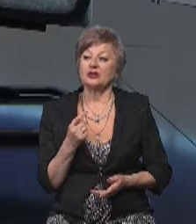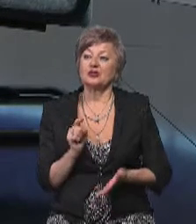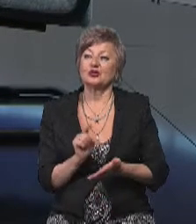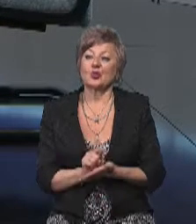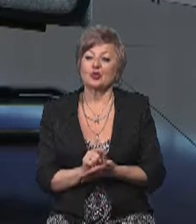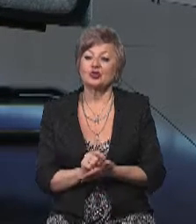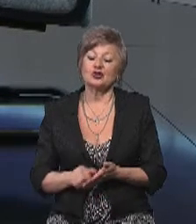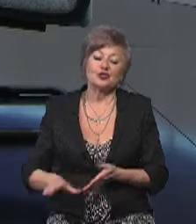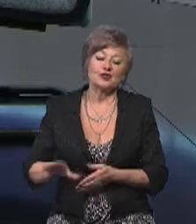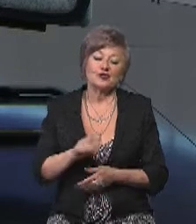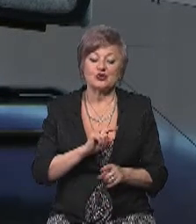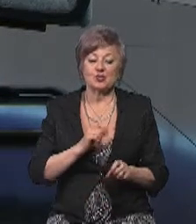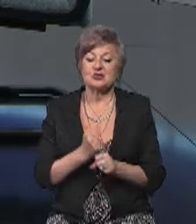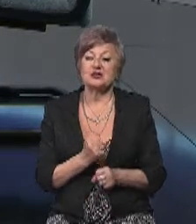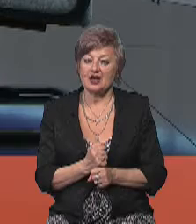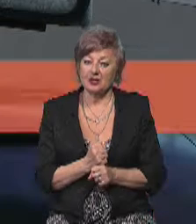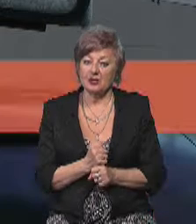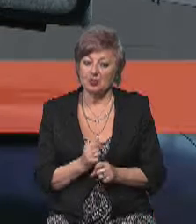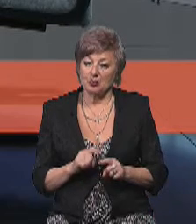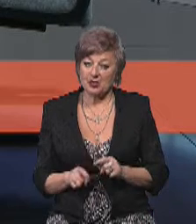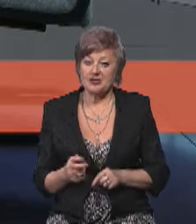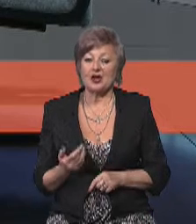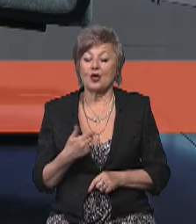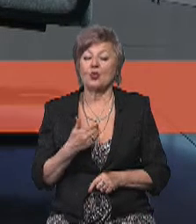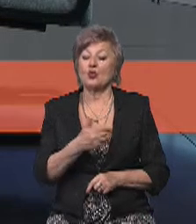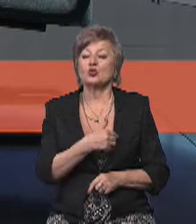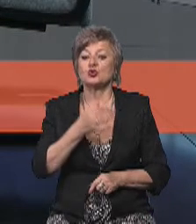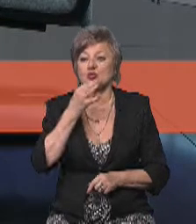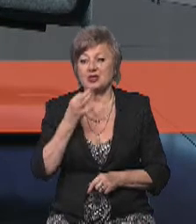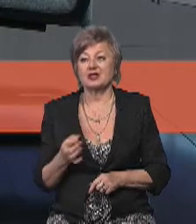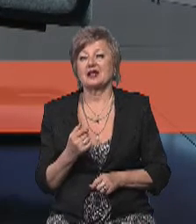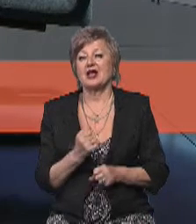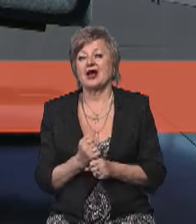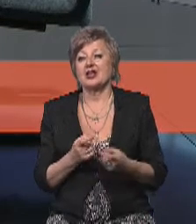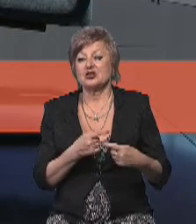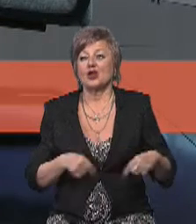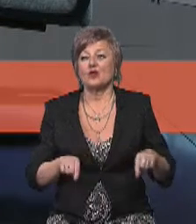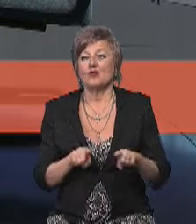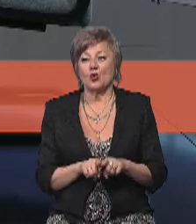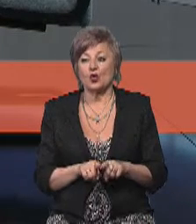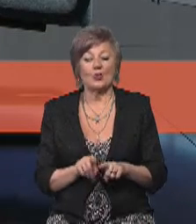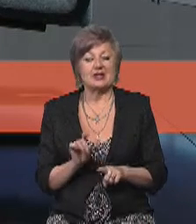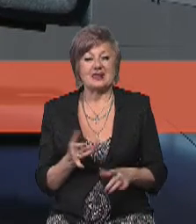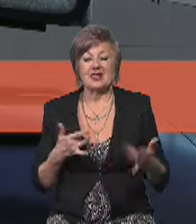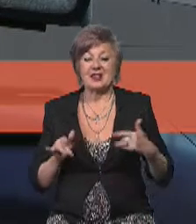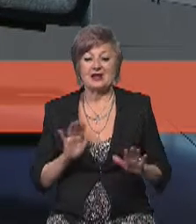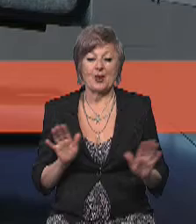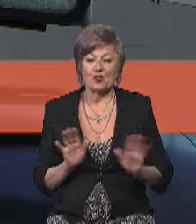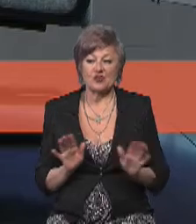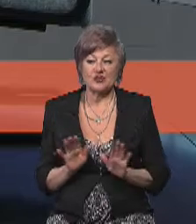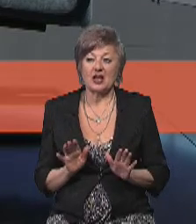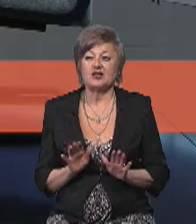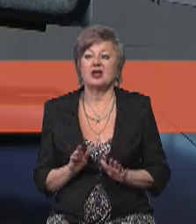Повинен переробити швиденько. Тому як ви ставились до того, що... Я хочу сказати, що я працював в окрузі, це не для виправдання,